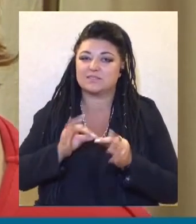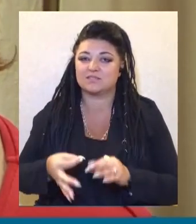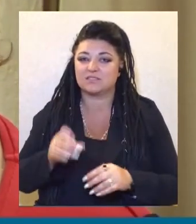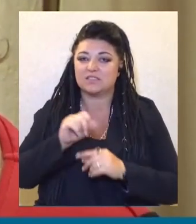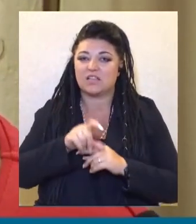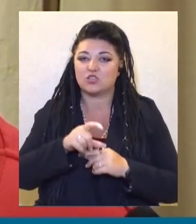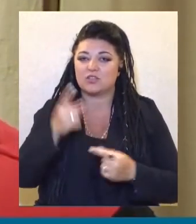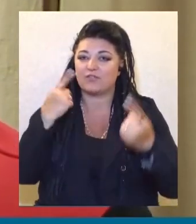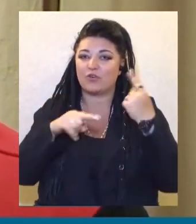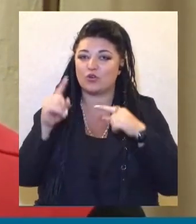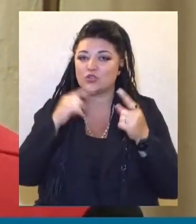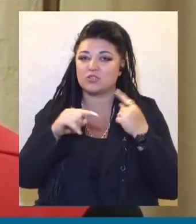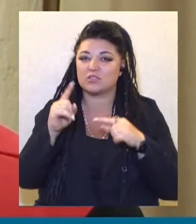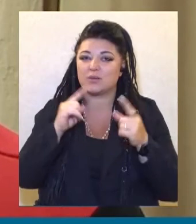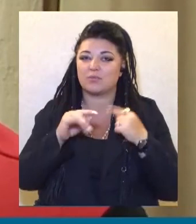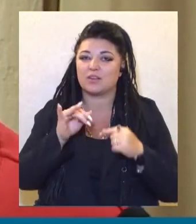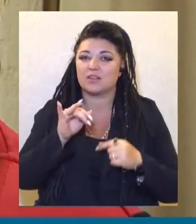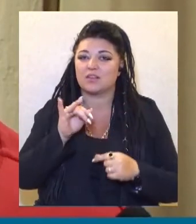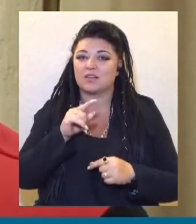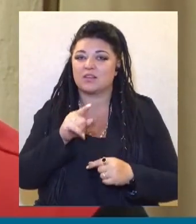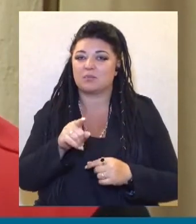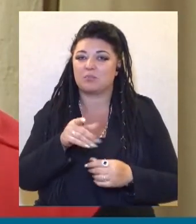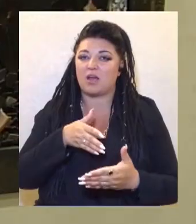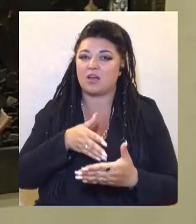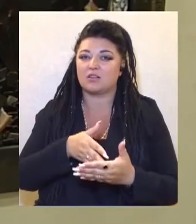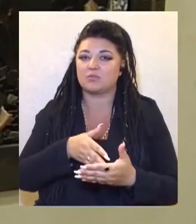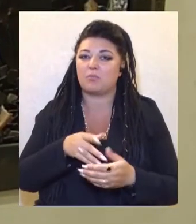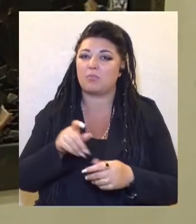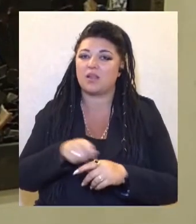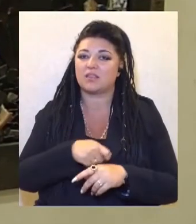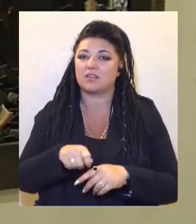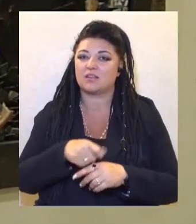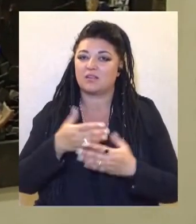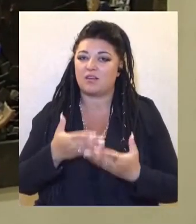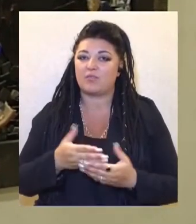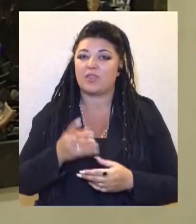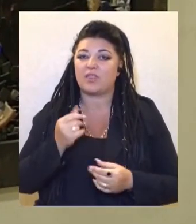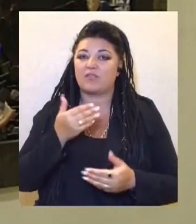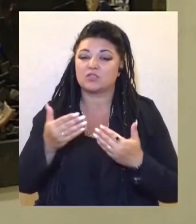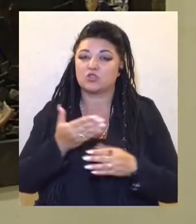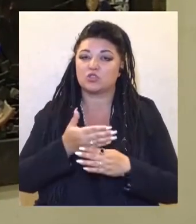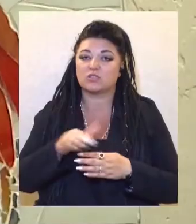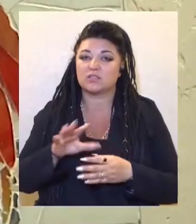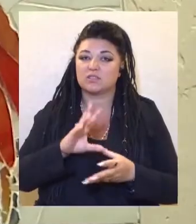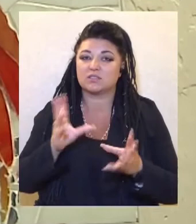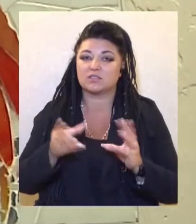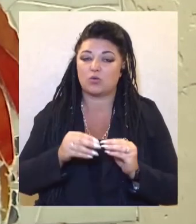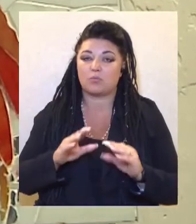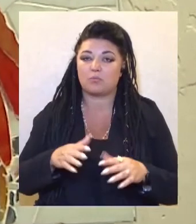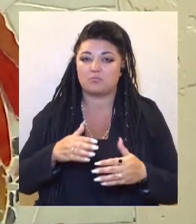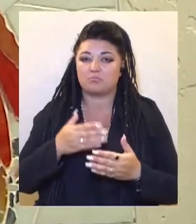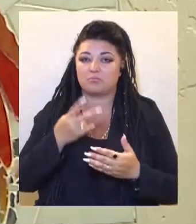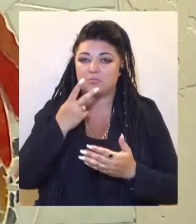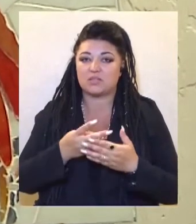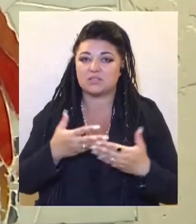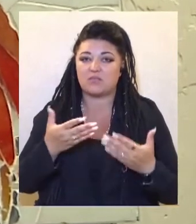творческими, имея ограничений матеріал у своєму розпорядженні. На виставці частини цілого представлено близько 20 картин,